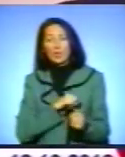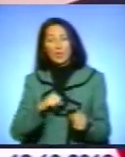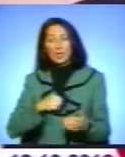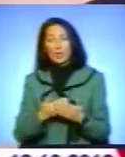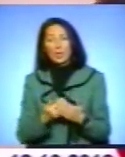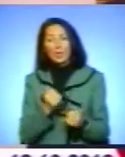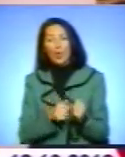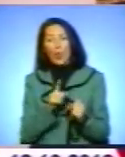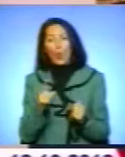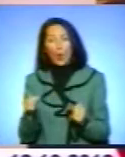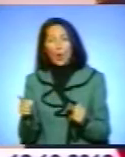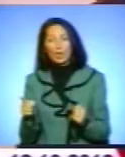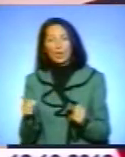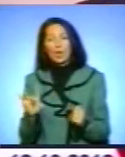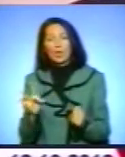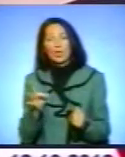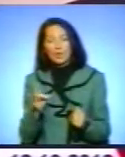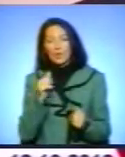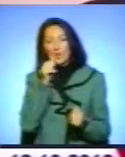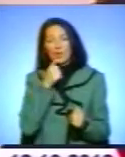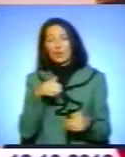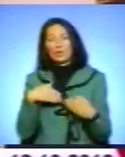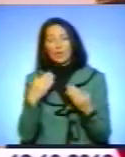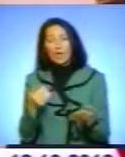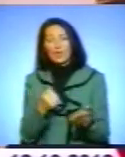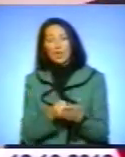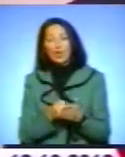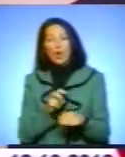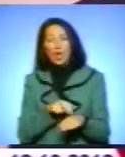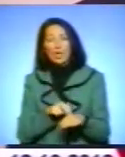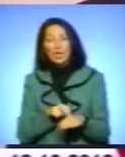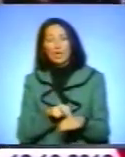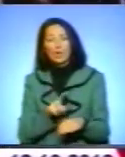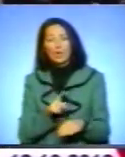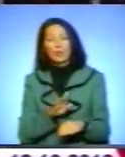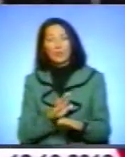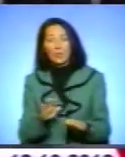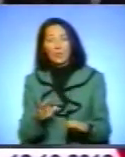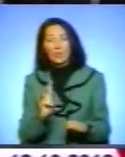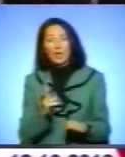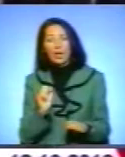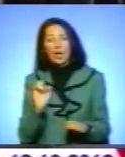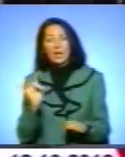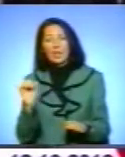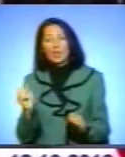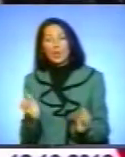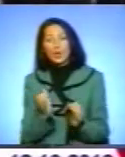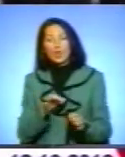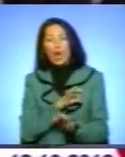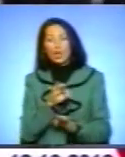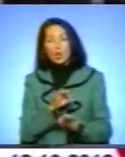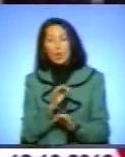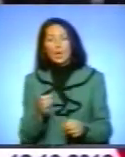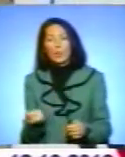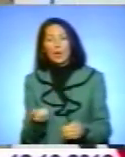кожен раз в рік звертається по статистиці до стоматолога, то чому б і ні? Карітас опікується одинокими і